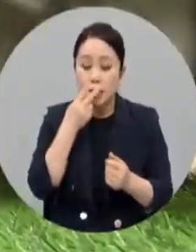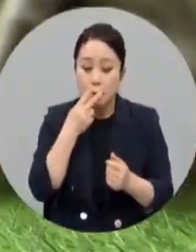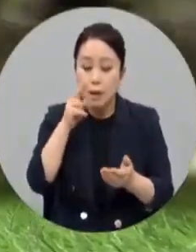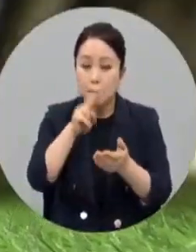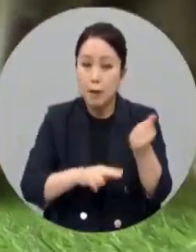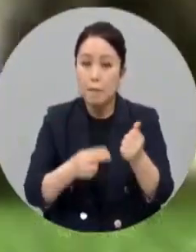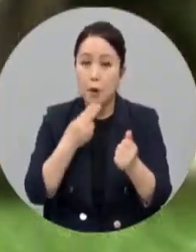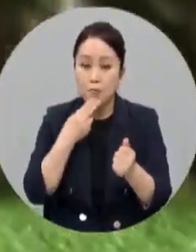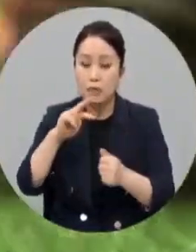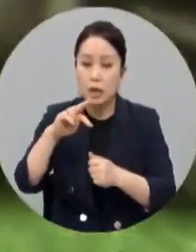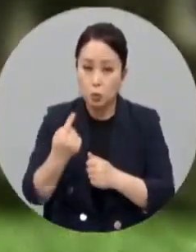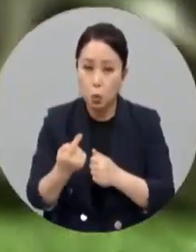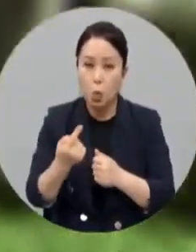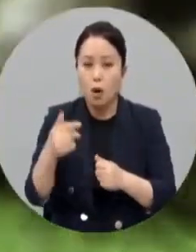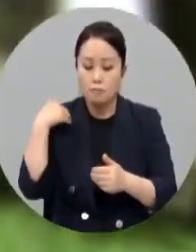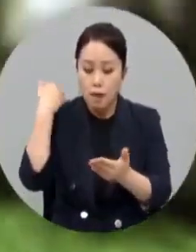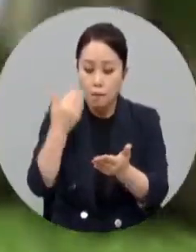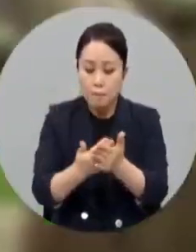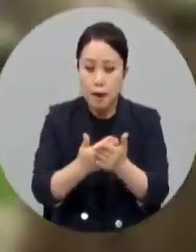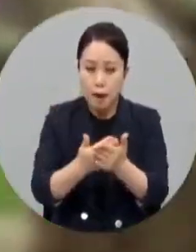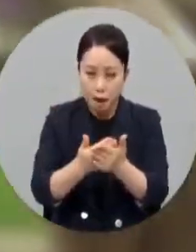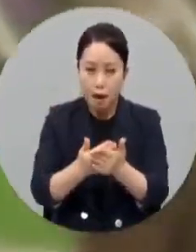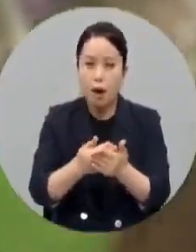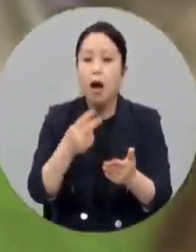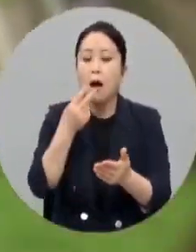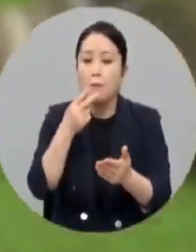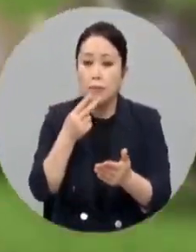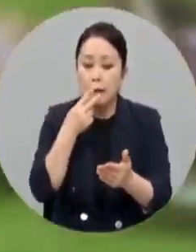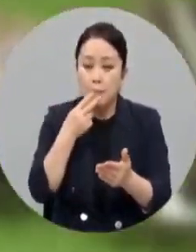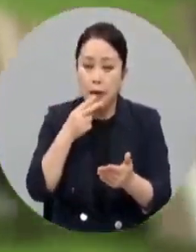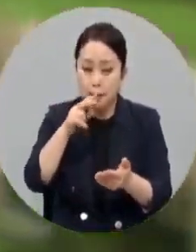아닌데도 대량의 담배를 유통하는 사례를 목격할 경우